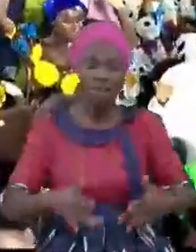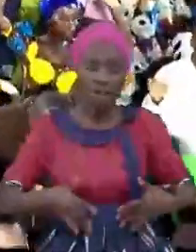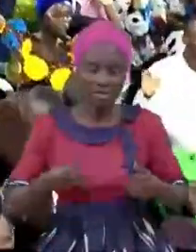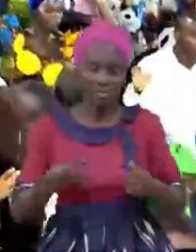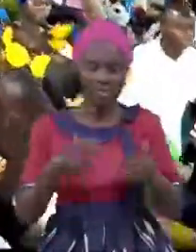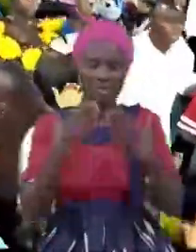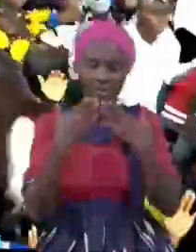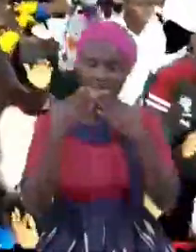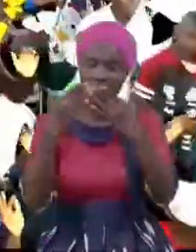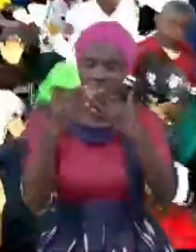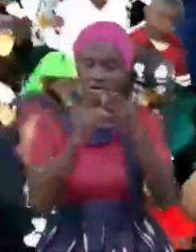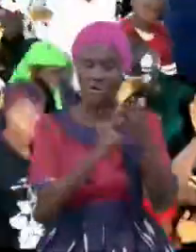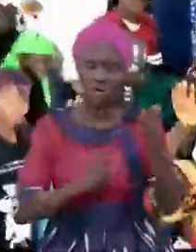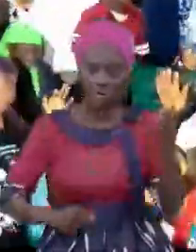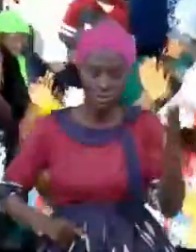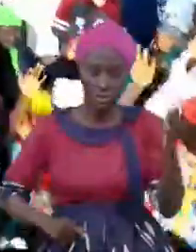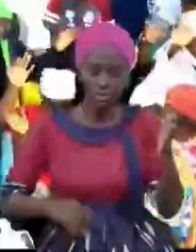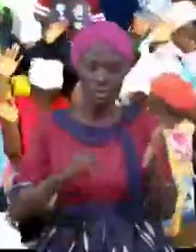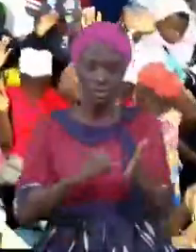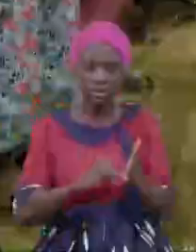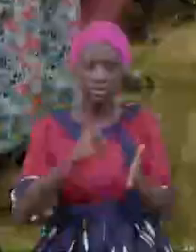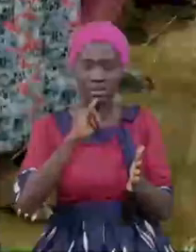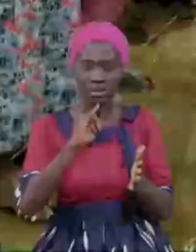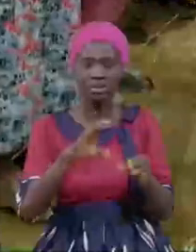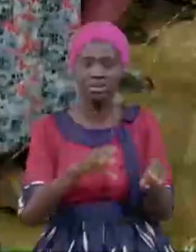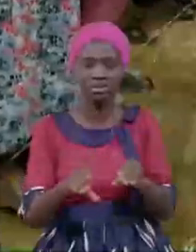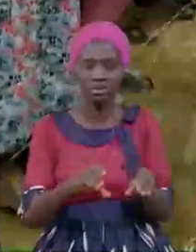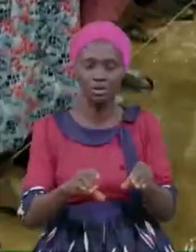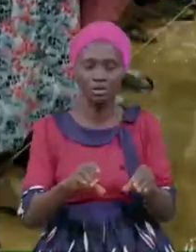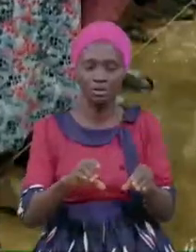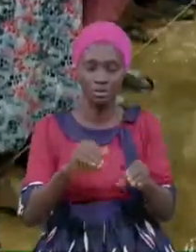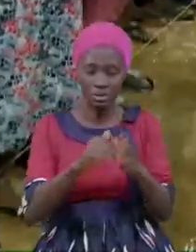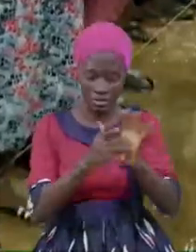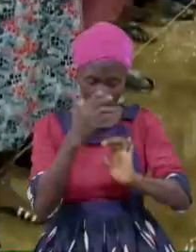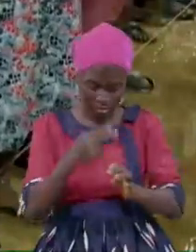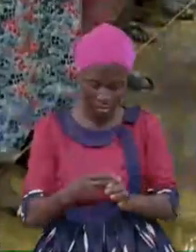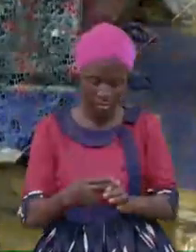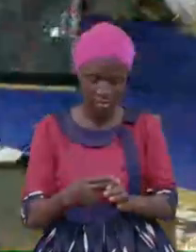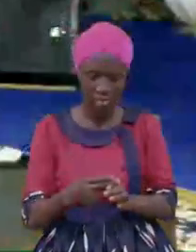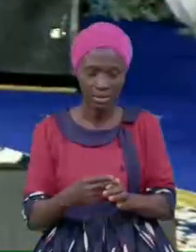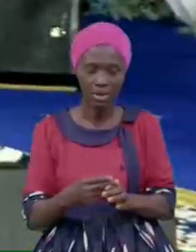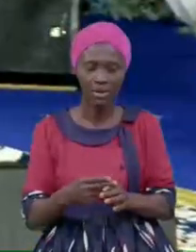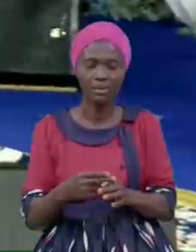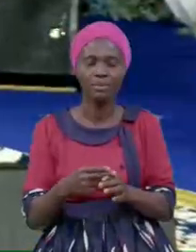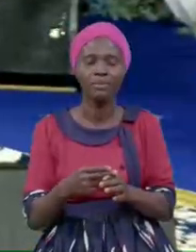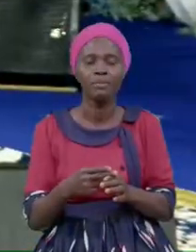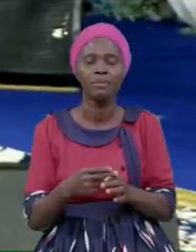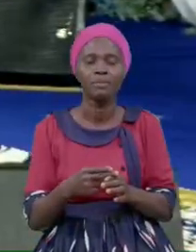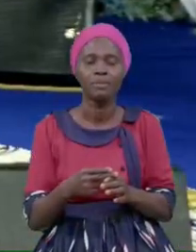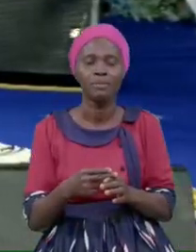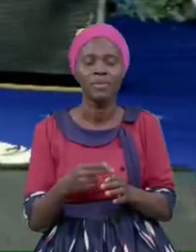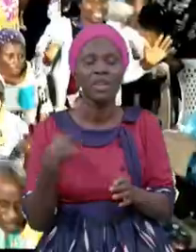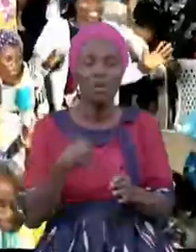Merci Seigneur, c'est fait. Au nom de Jésus,